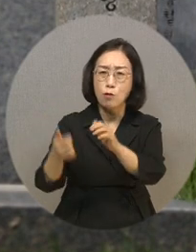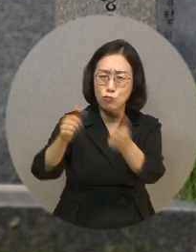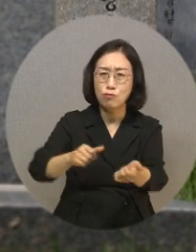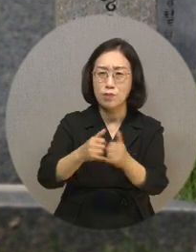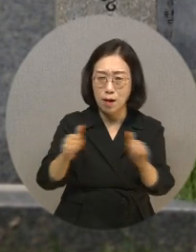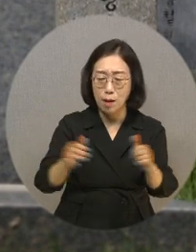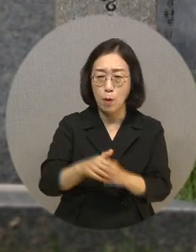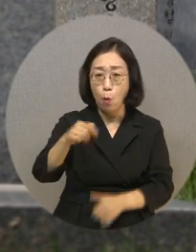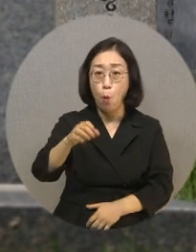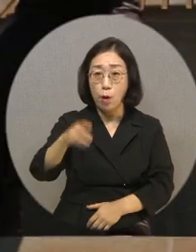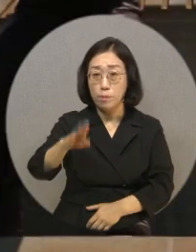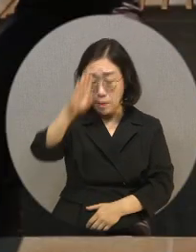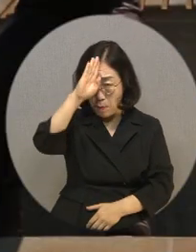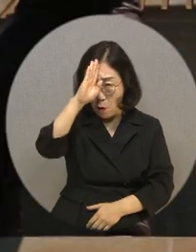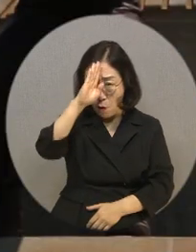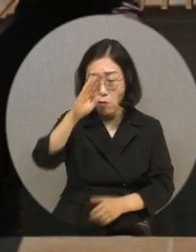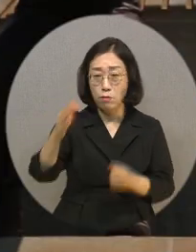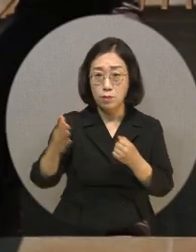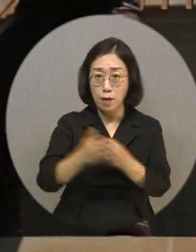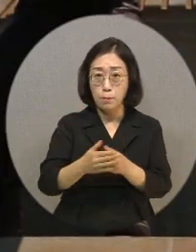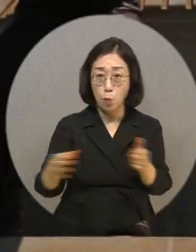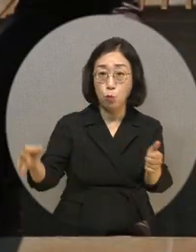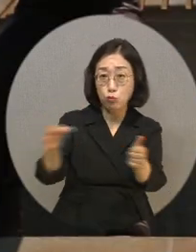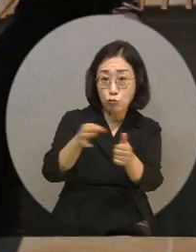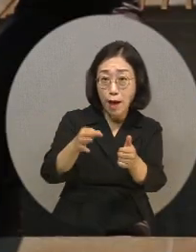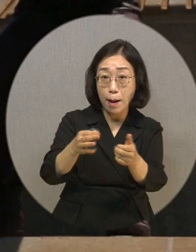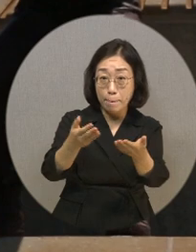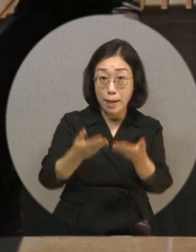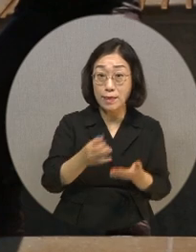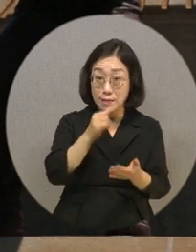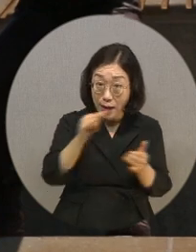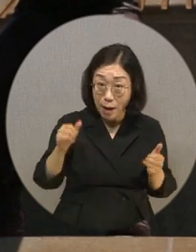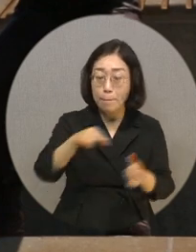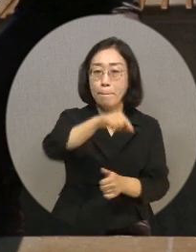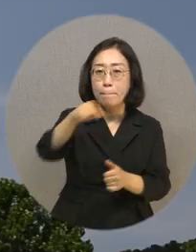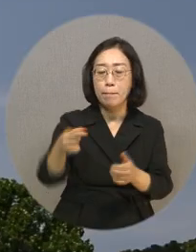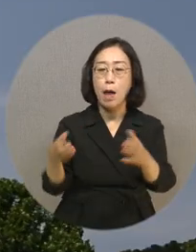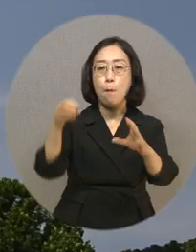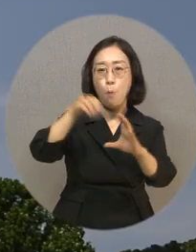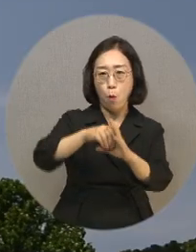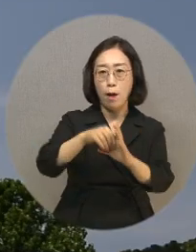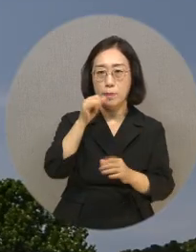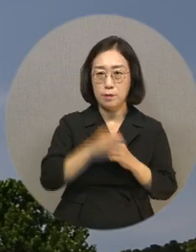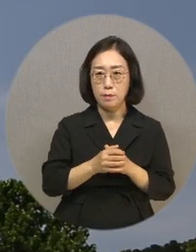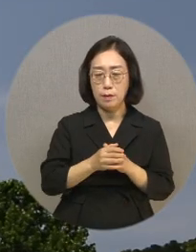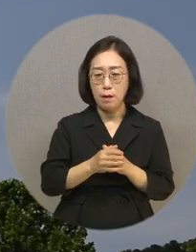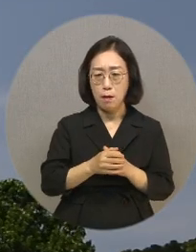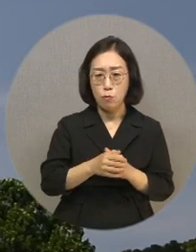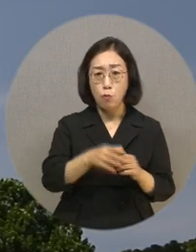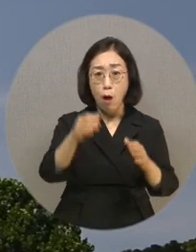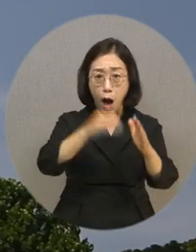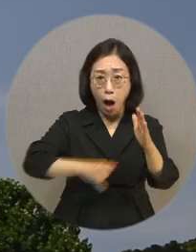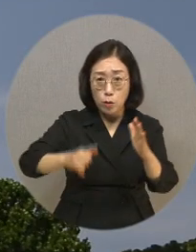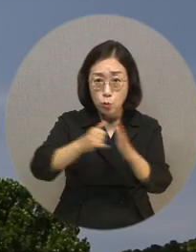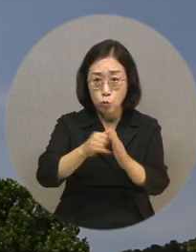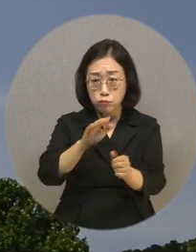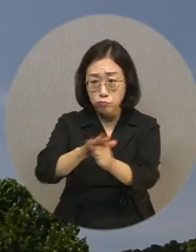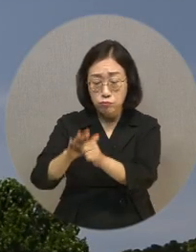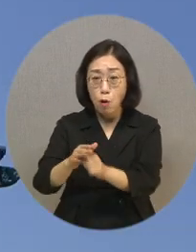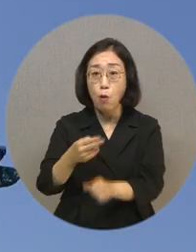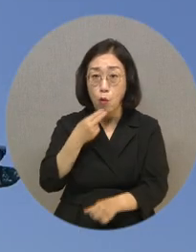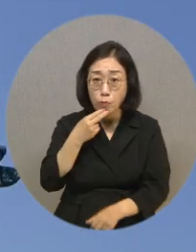고엽제 후유위증 환자 중 수당 지급 대상자로 정했습니다. 이번 개정안은 무연고 사망자의 장례를 지원하기